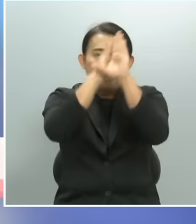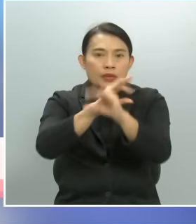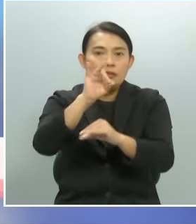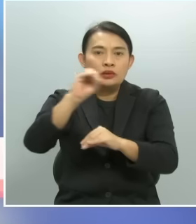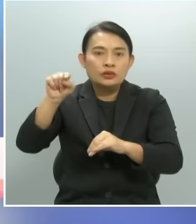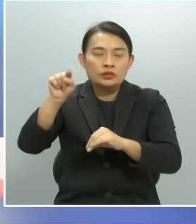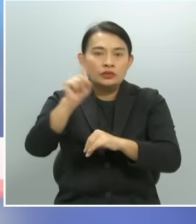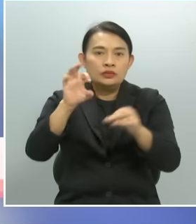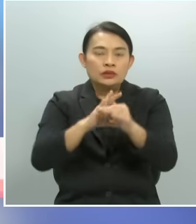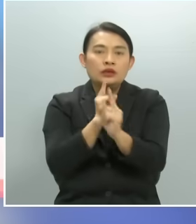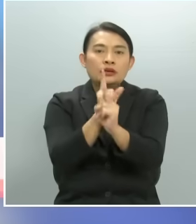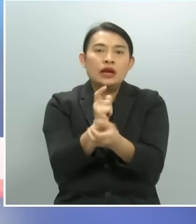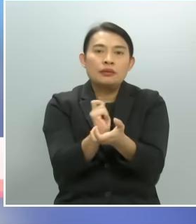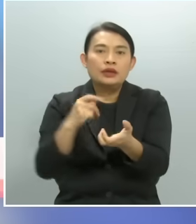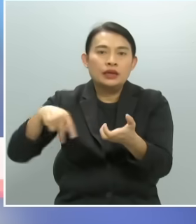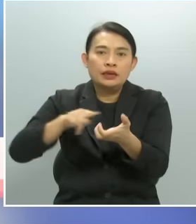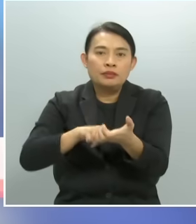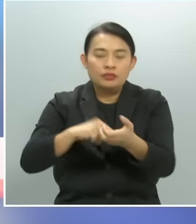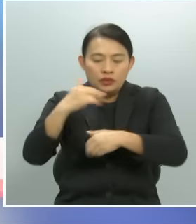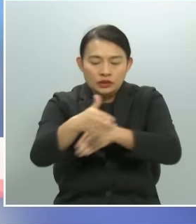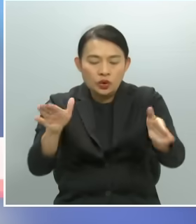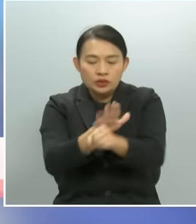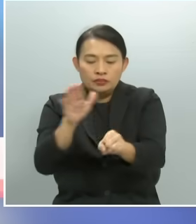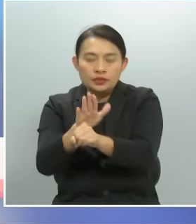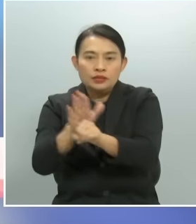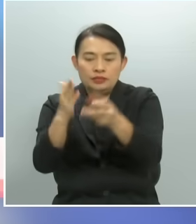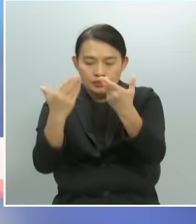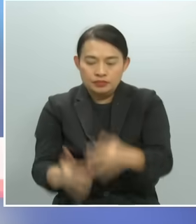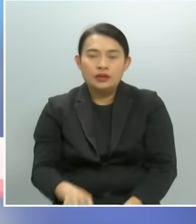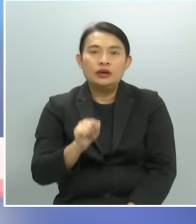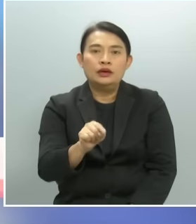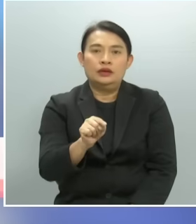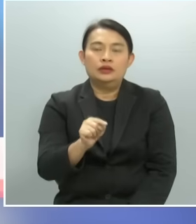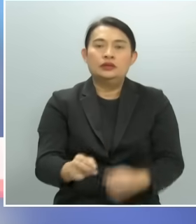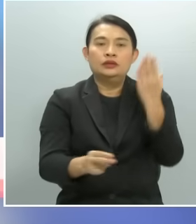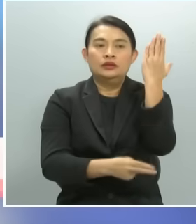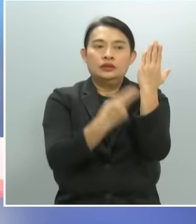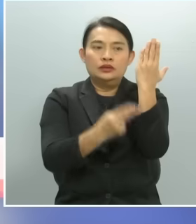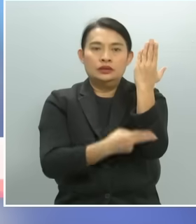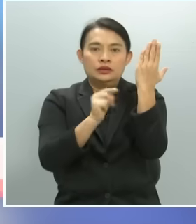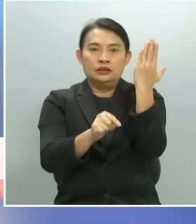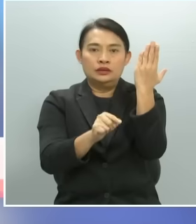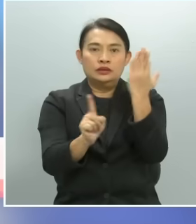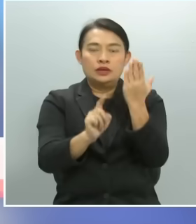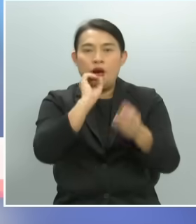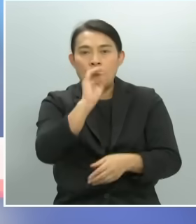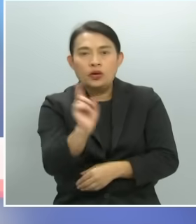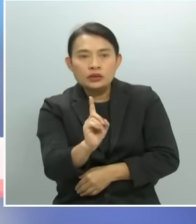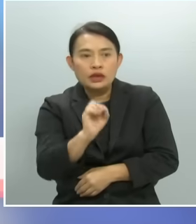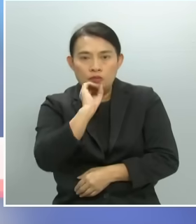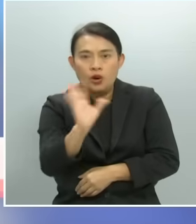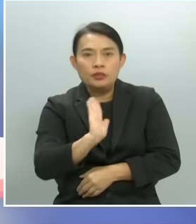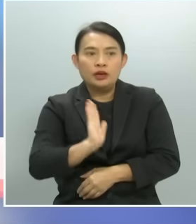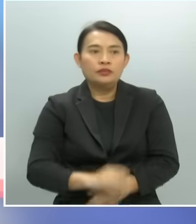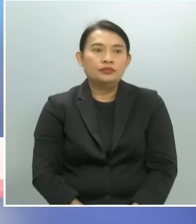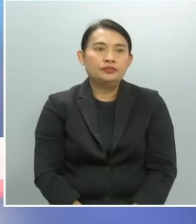ทาง Applicationฮะแต่ไม่มีห้องว่างนะครับสุดท้ายเนี่ยไปได้โรงแรมแห่งหนึ่งครับขออนุญาตสงวนแล้วกันนะว่าแถวไหนนะครับ